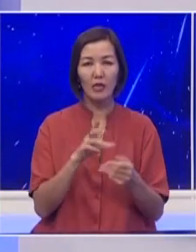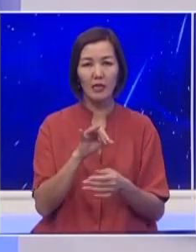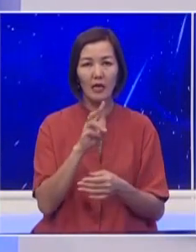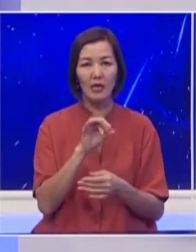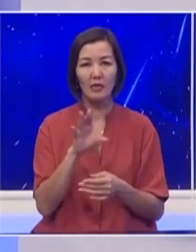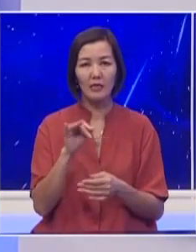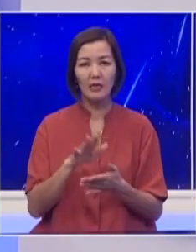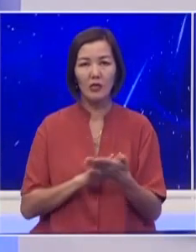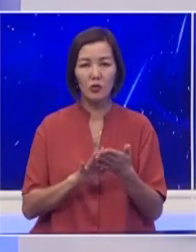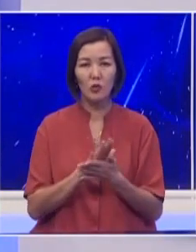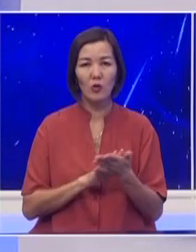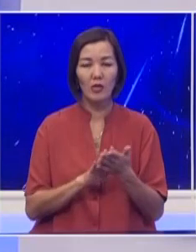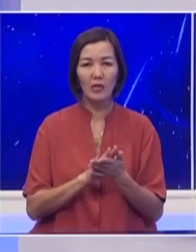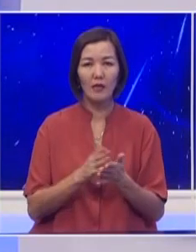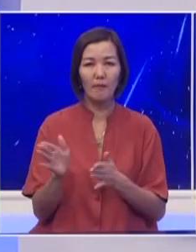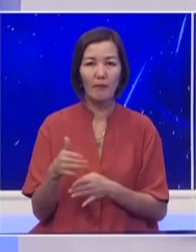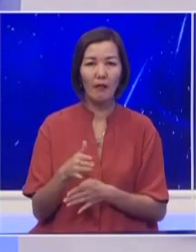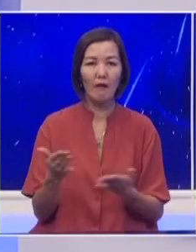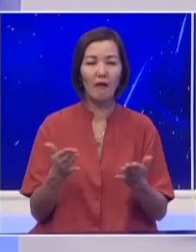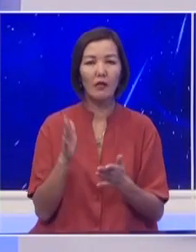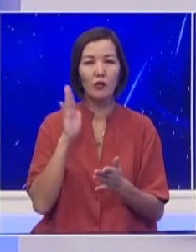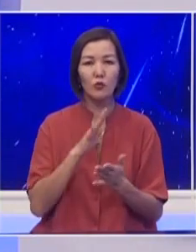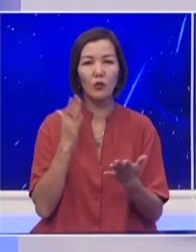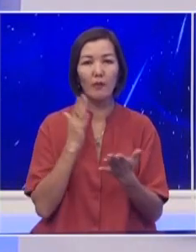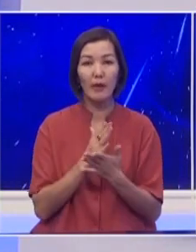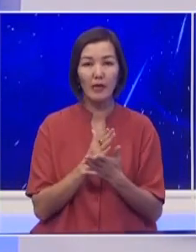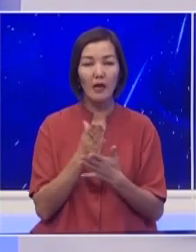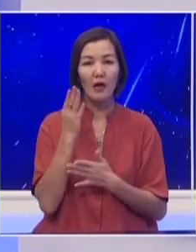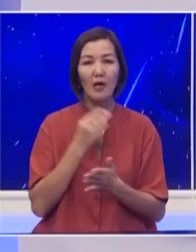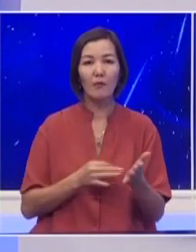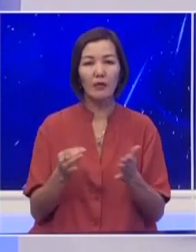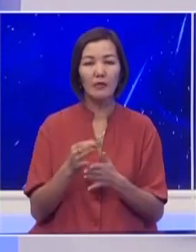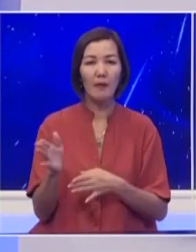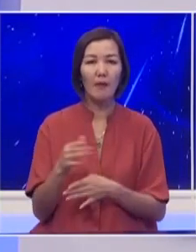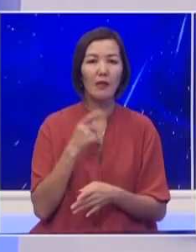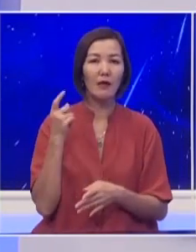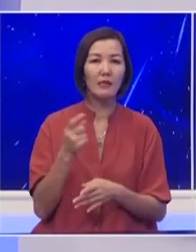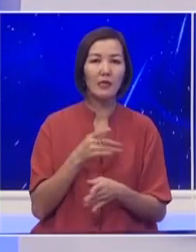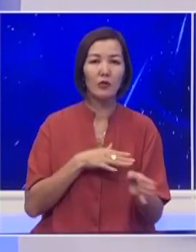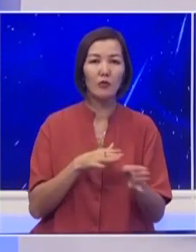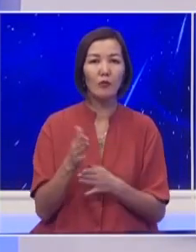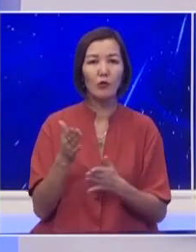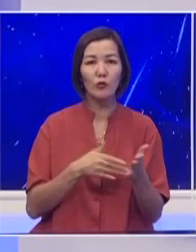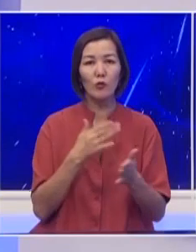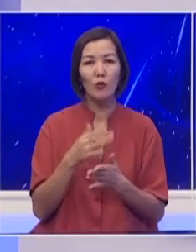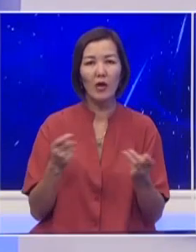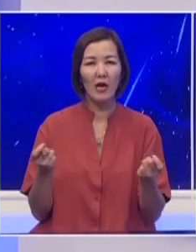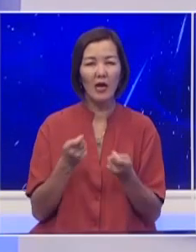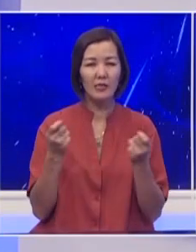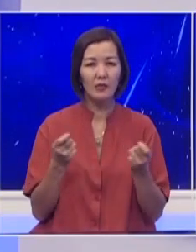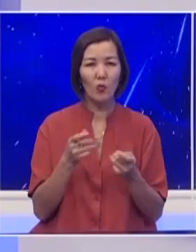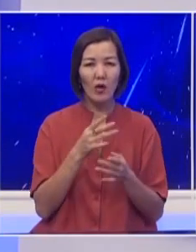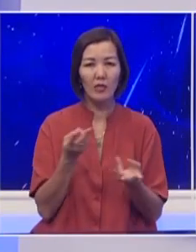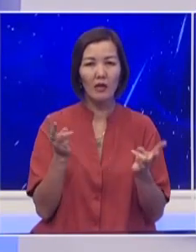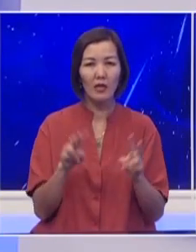жолата жоғалған арал бекіресі қазір қандай су айдындарында сақталды. Алматы облысында балық шаруалары түбегейлі жойылудың